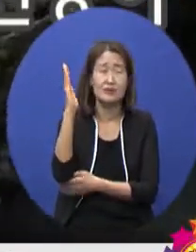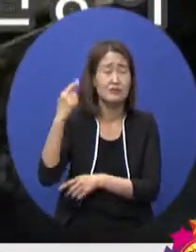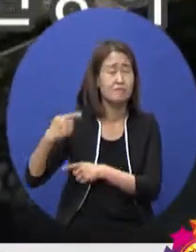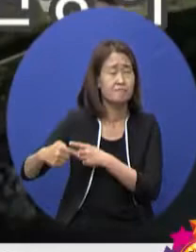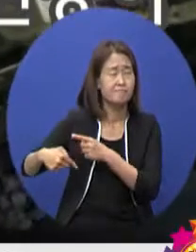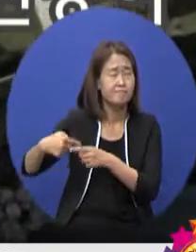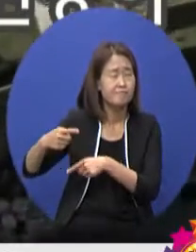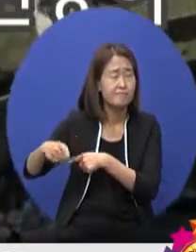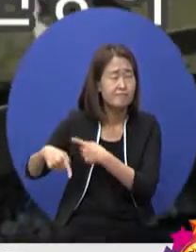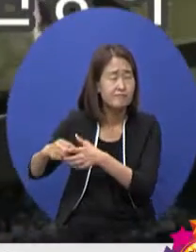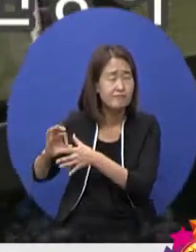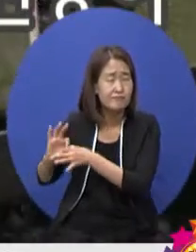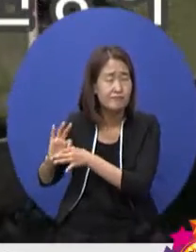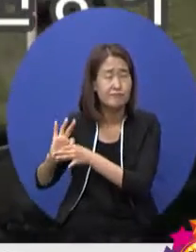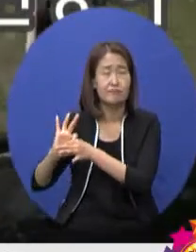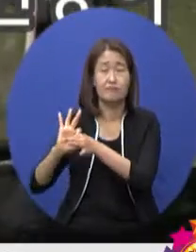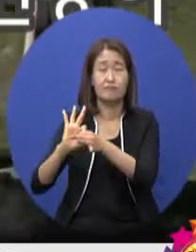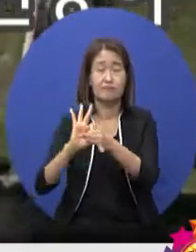옛이야기